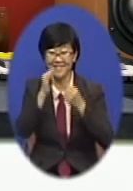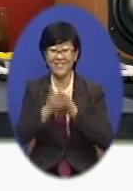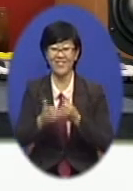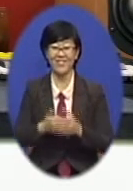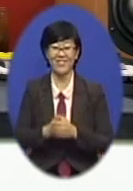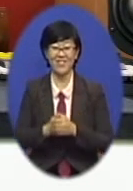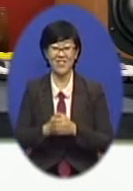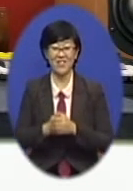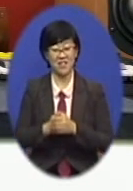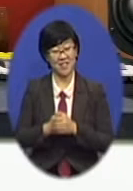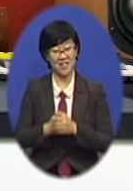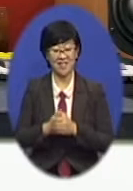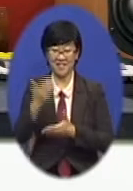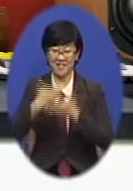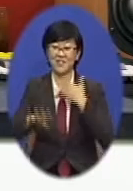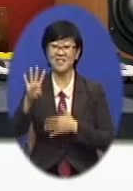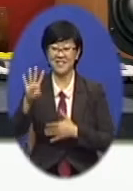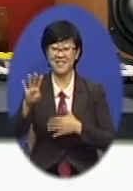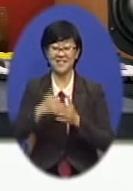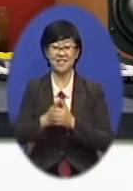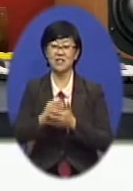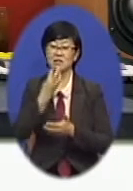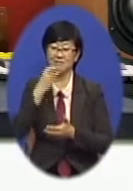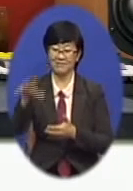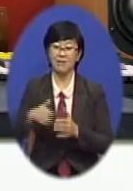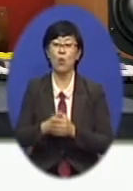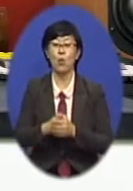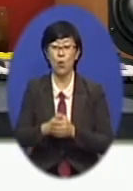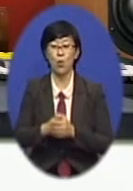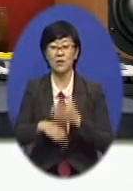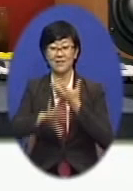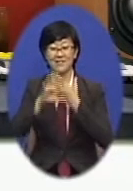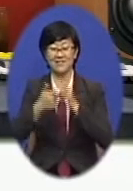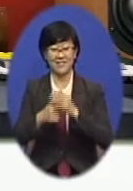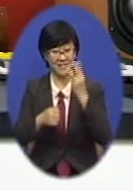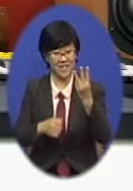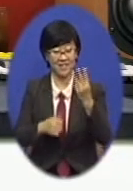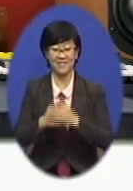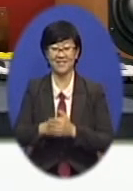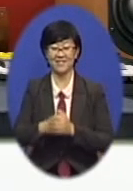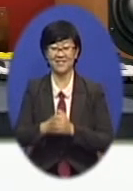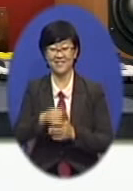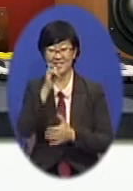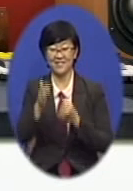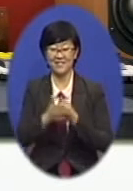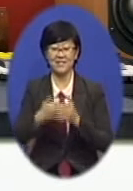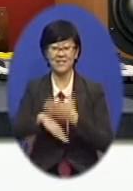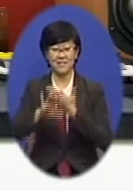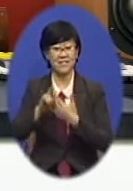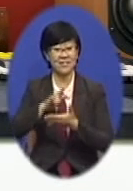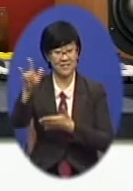또. 그리고 나머지는 서울 있고. 아, 외국에 많이 사시는구나. 네. 그럼 우리 어머니 외국도